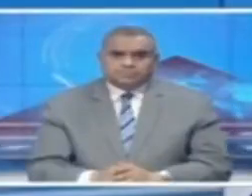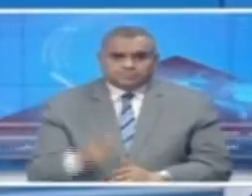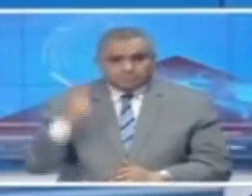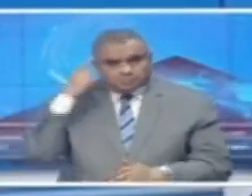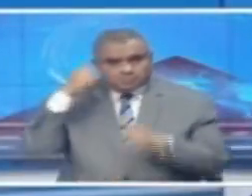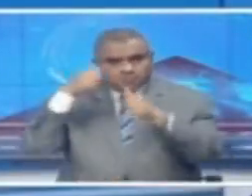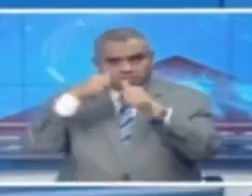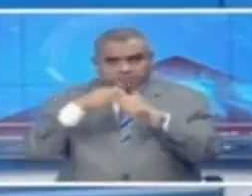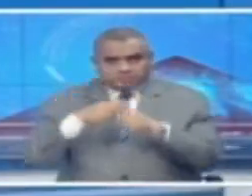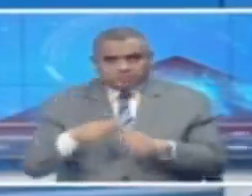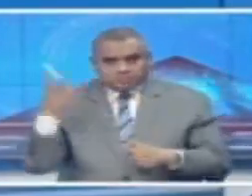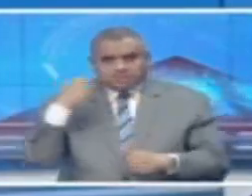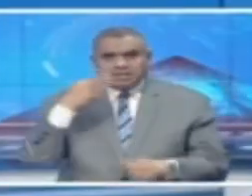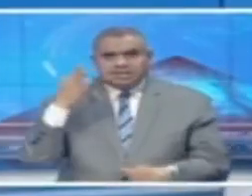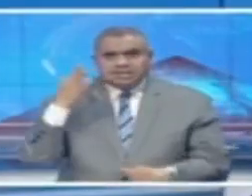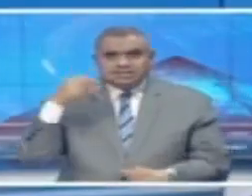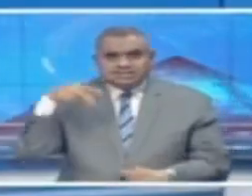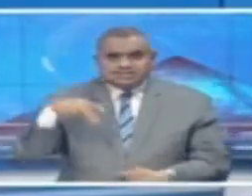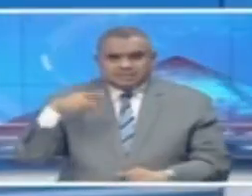وبحلول الذكرى